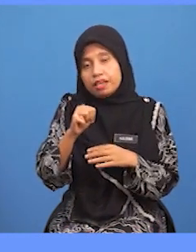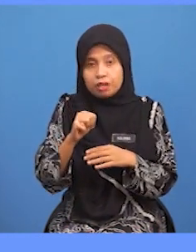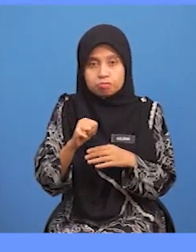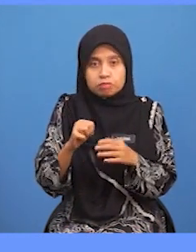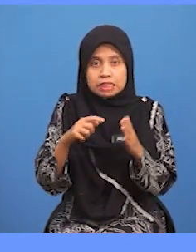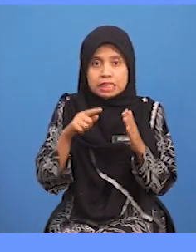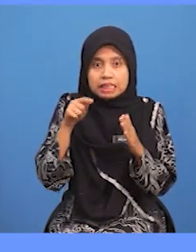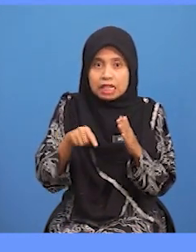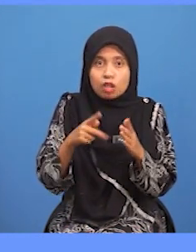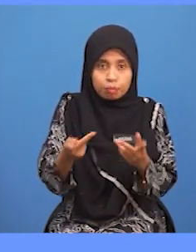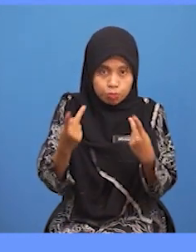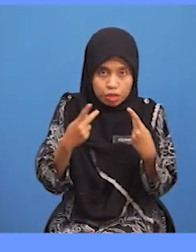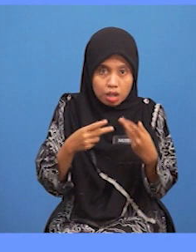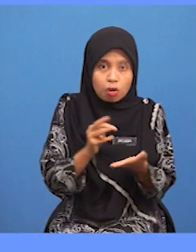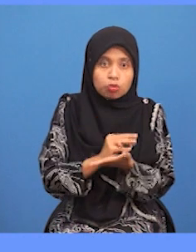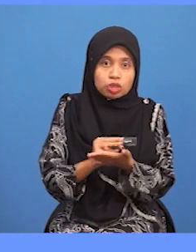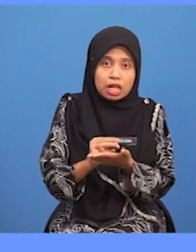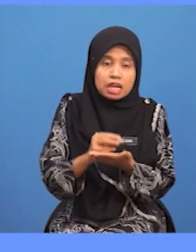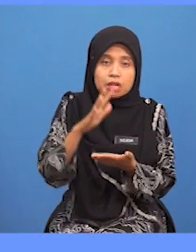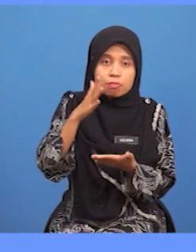ialah titik pulang modal dalam unit